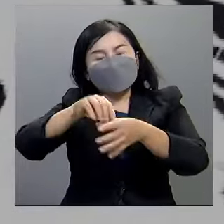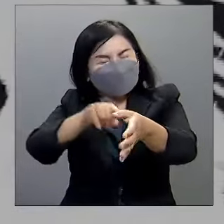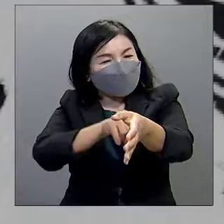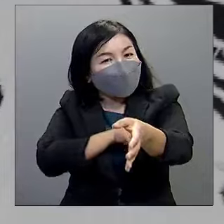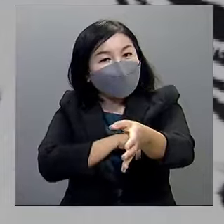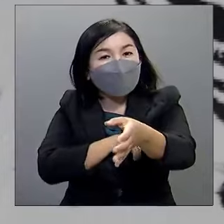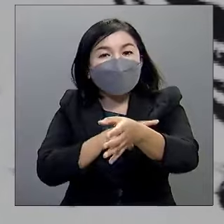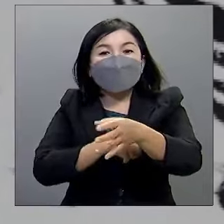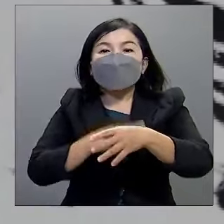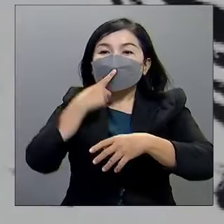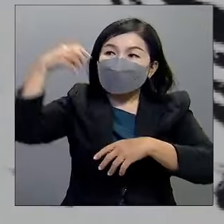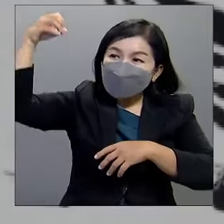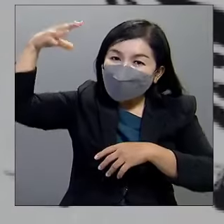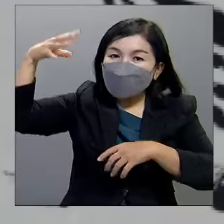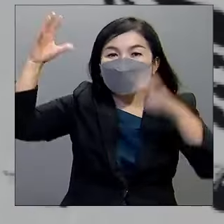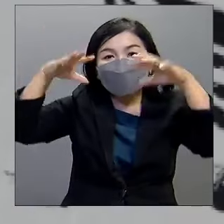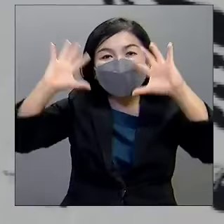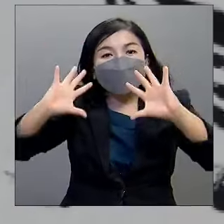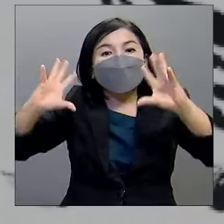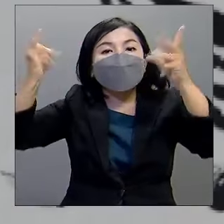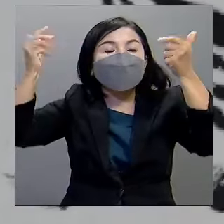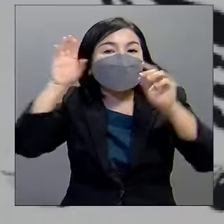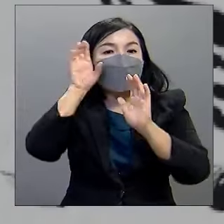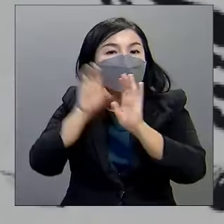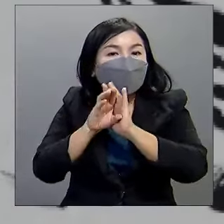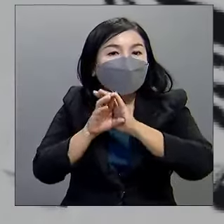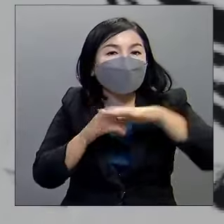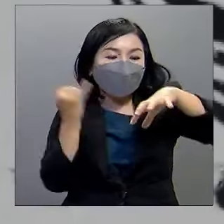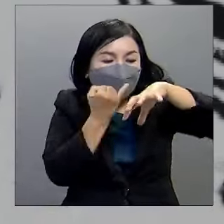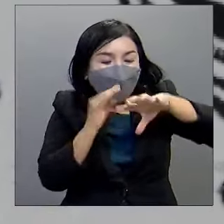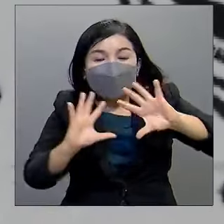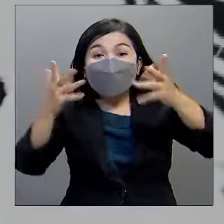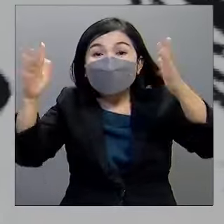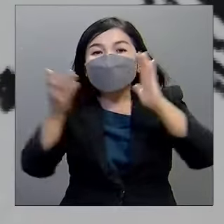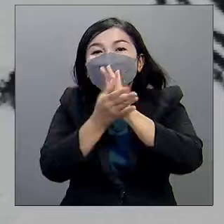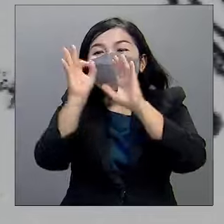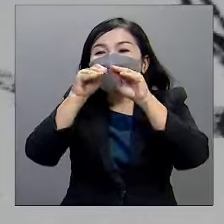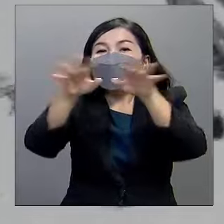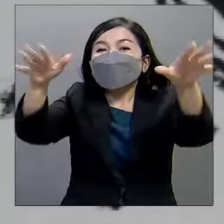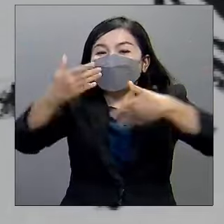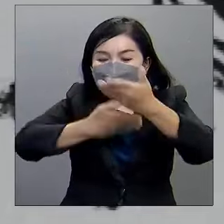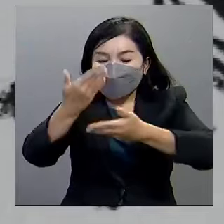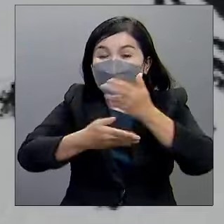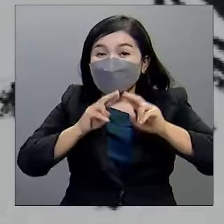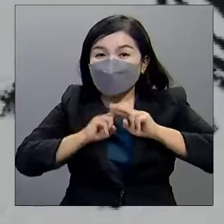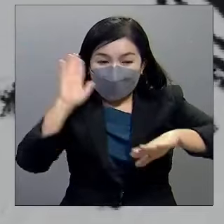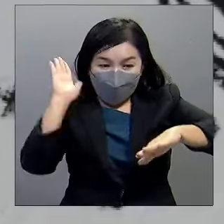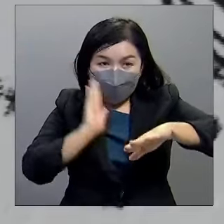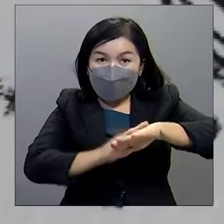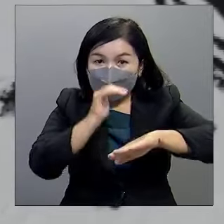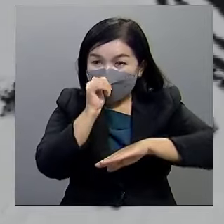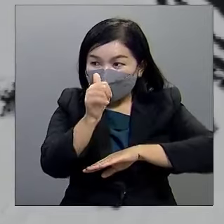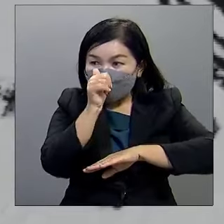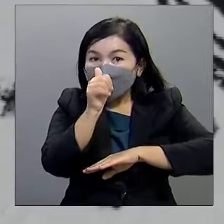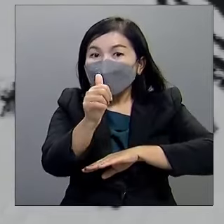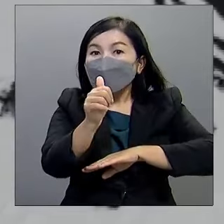ไม่จางหายค่ะก็ลงมือทำขายแล้วก็ลองโพสต์ขายลงดูใน Facebook ส่วนตัวค่ะ ครับนี่ดูจากฝีมือนี่ไม่ธรรมดานะ ใ